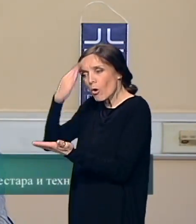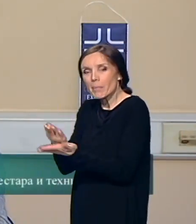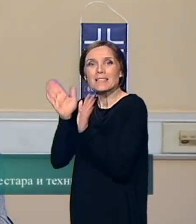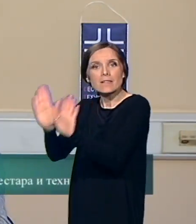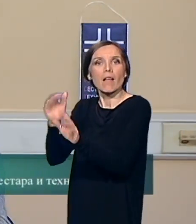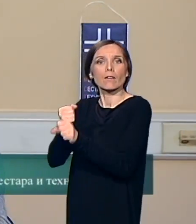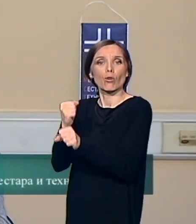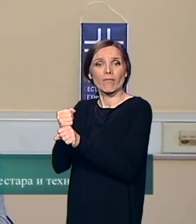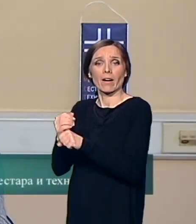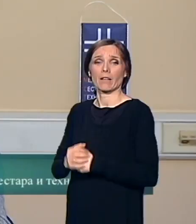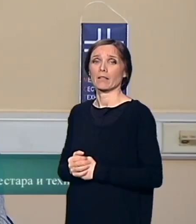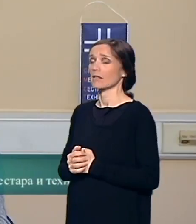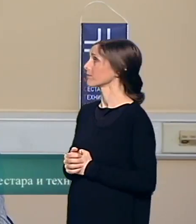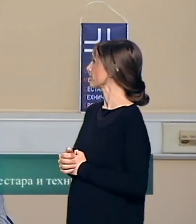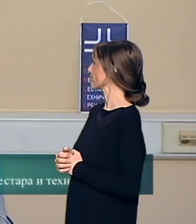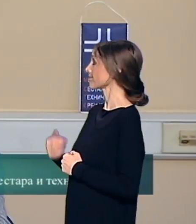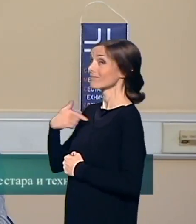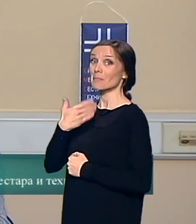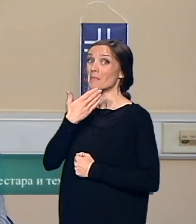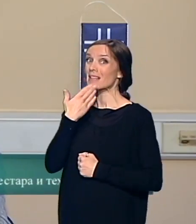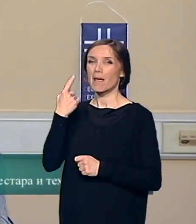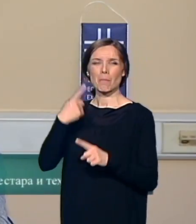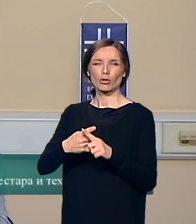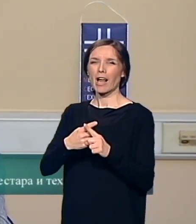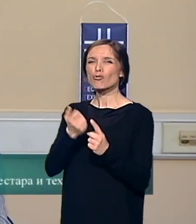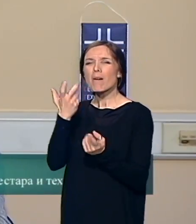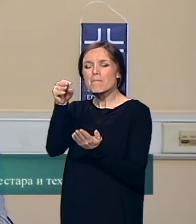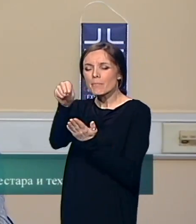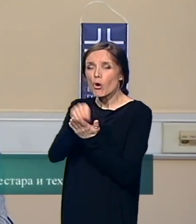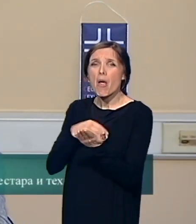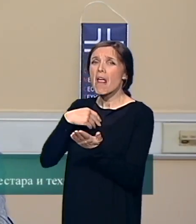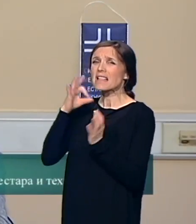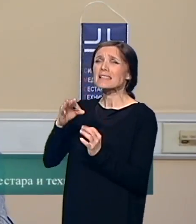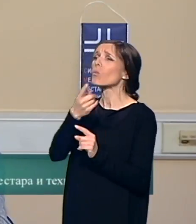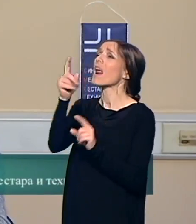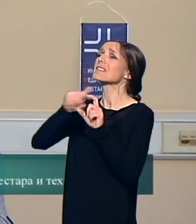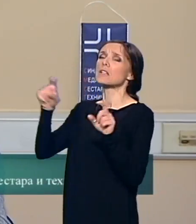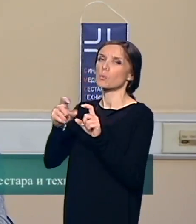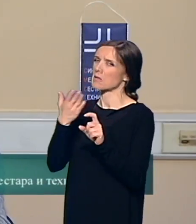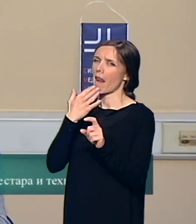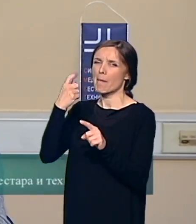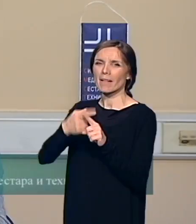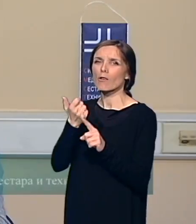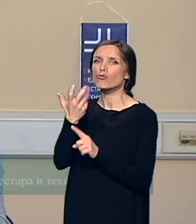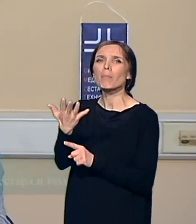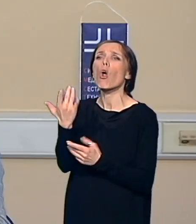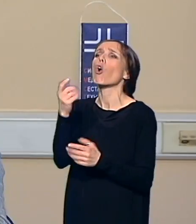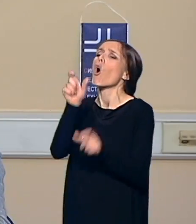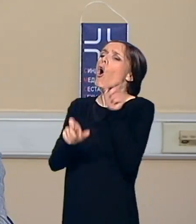ga u ovom trenutku nema ni jedna institucija, ni komora, ni udruženje, ni ministarstvo, zato što na različite načine odlaze,